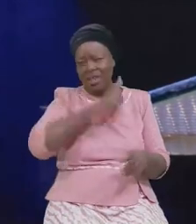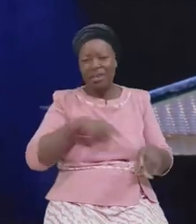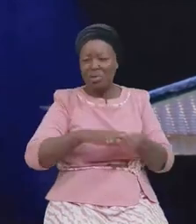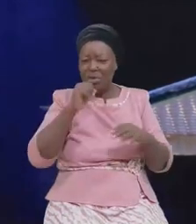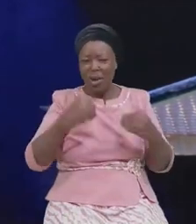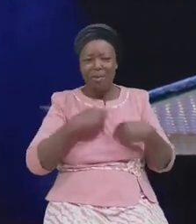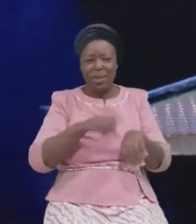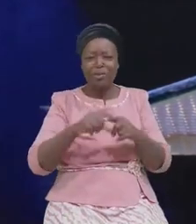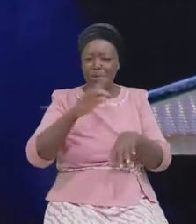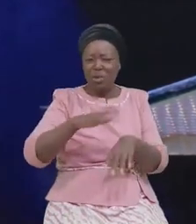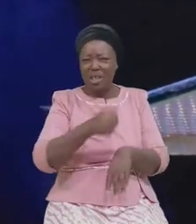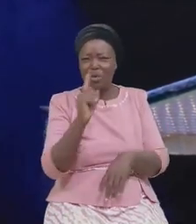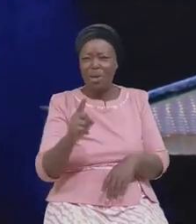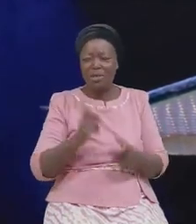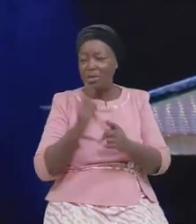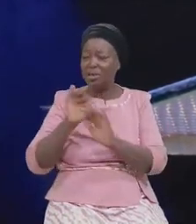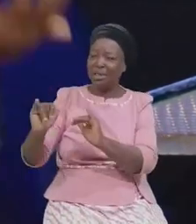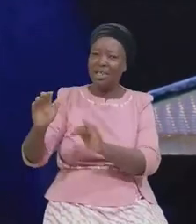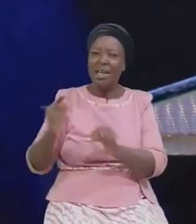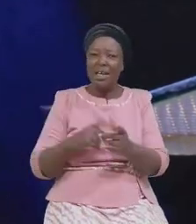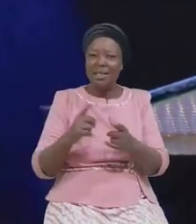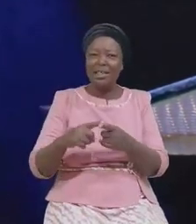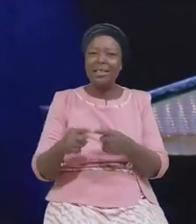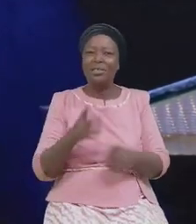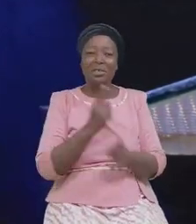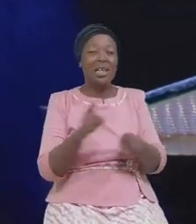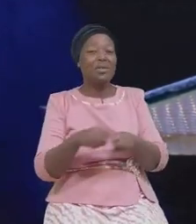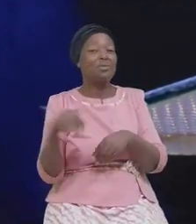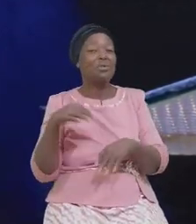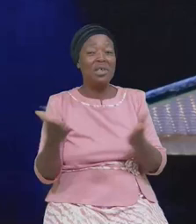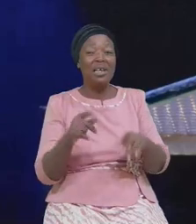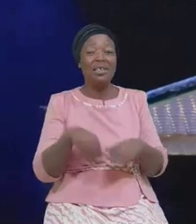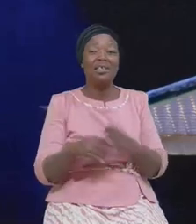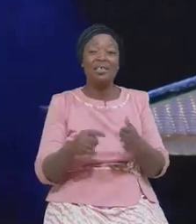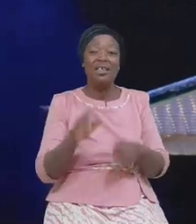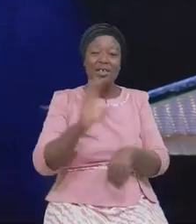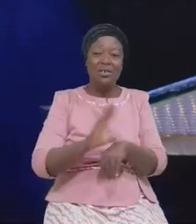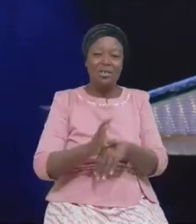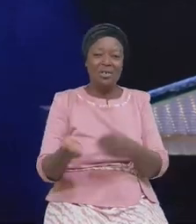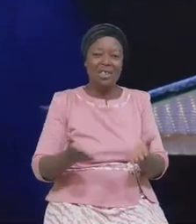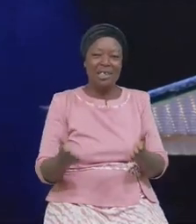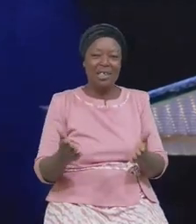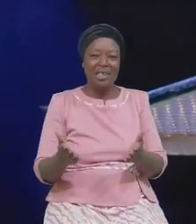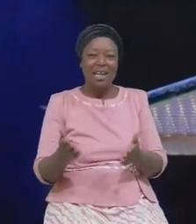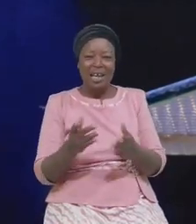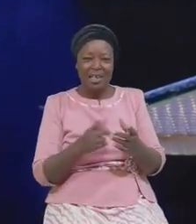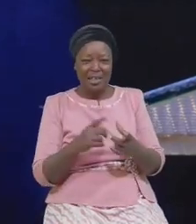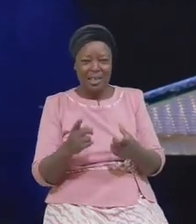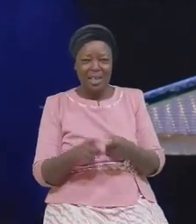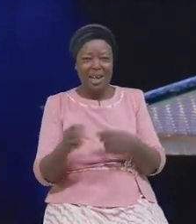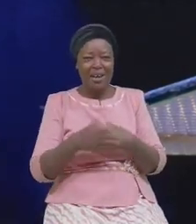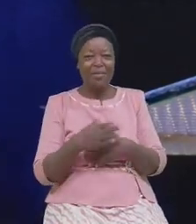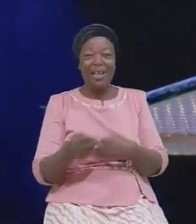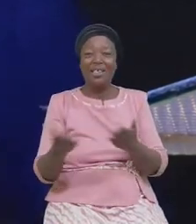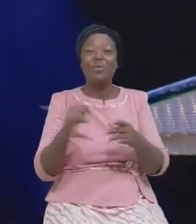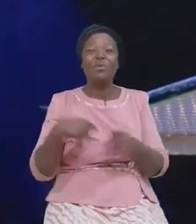l'avons l'habitude de le faire à Bagada, après le service, après le culte. Et je suis en train de me rappeler ça maintenant. Nous